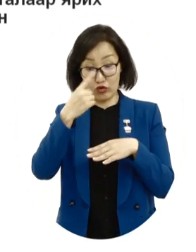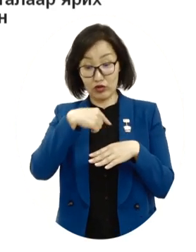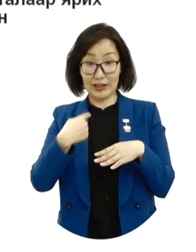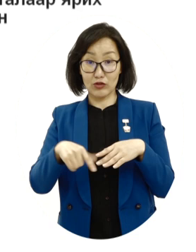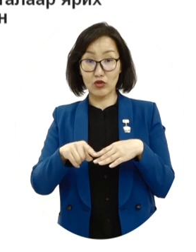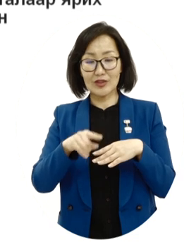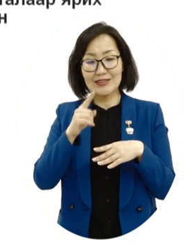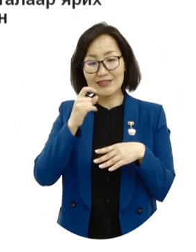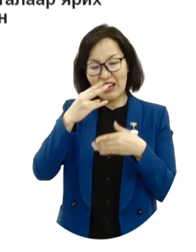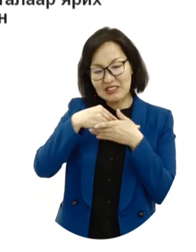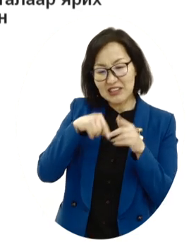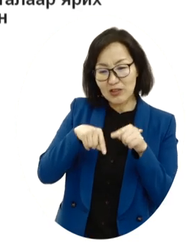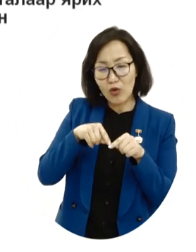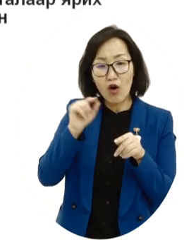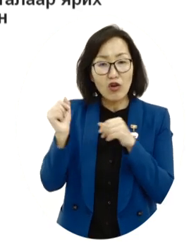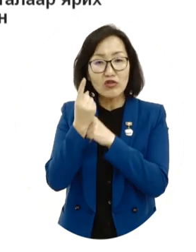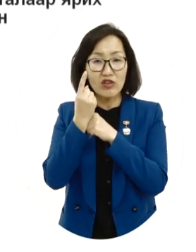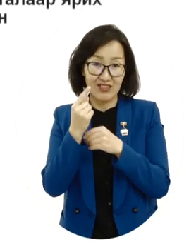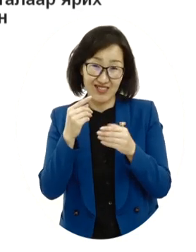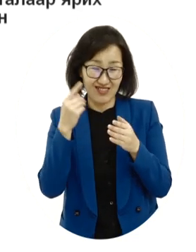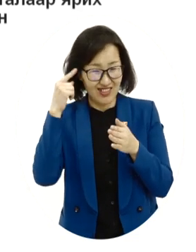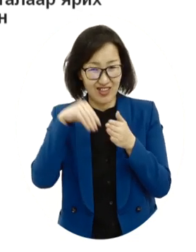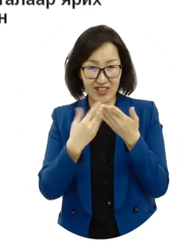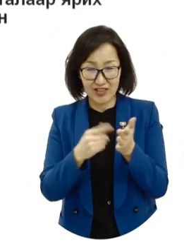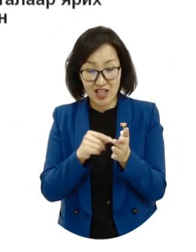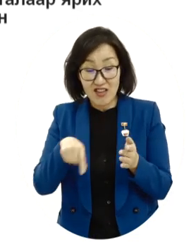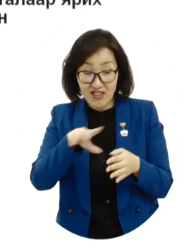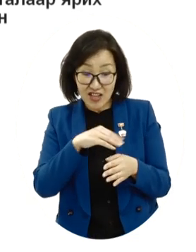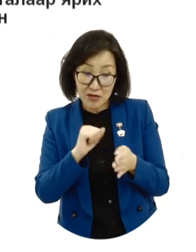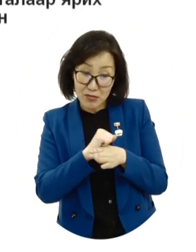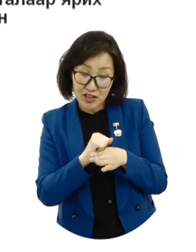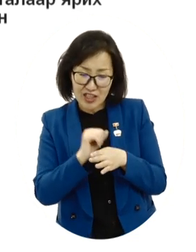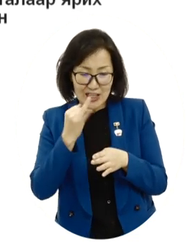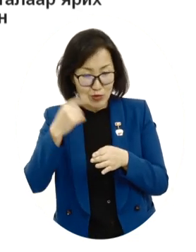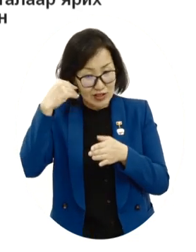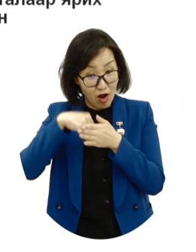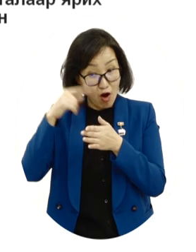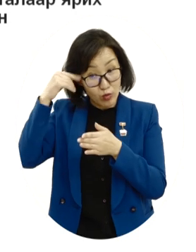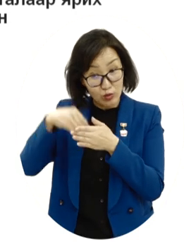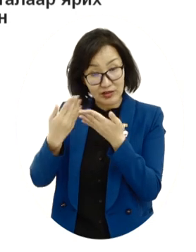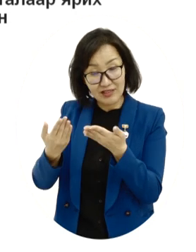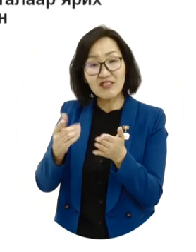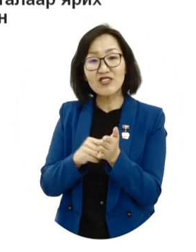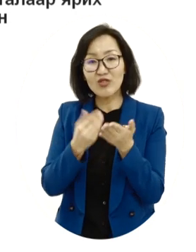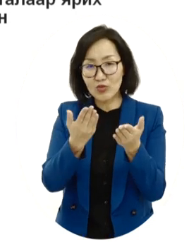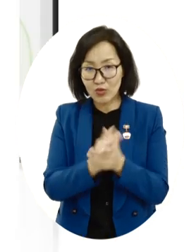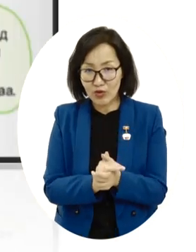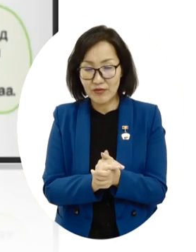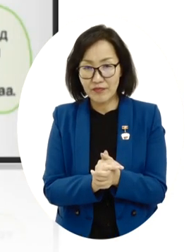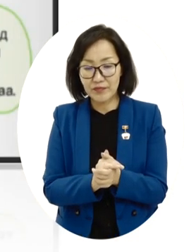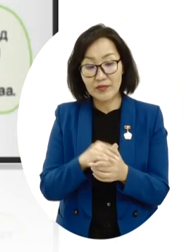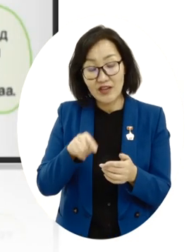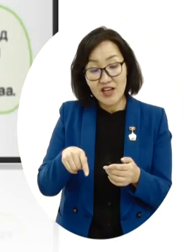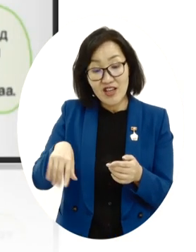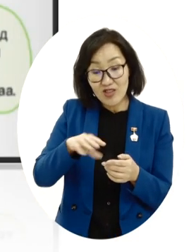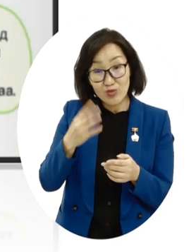хэрэгтэй. Эдгээрийг бэлтгэн илтгэл тавиад үзвэл илүү сайн тайлбарлаж бас ойлгуулж чадах юм шүү. За,